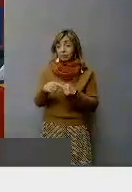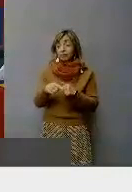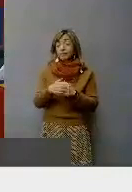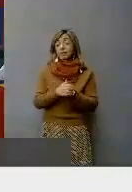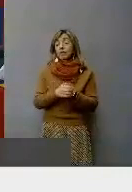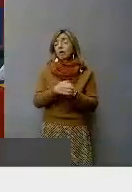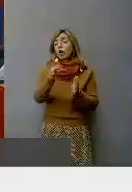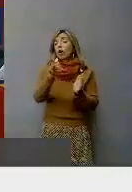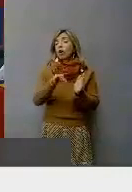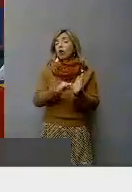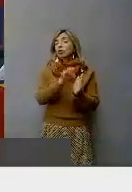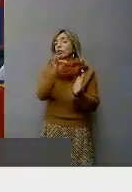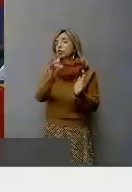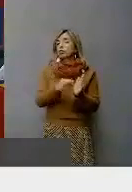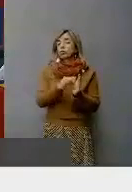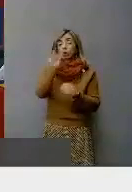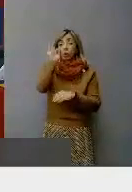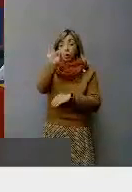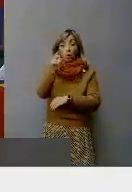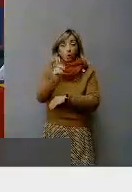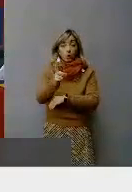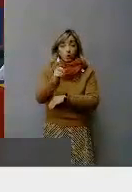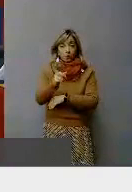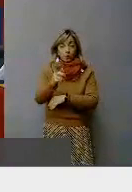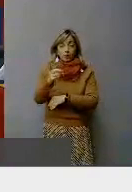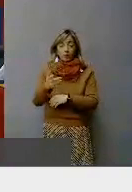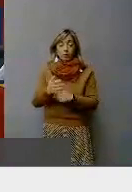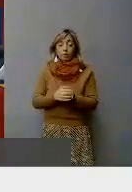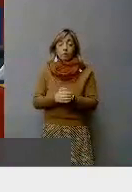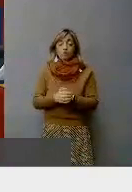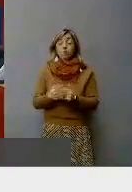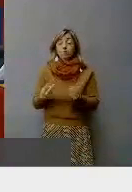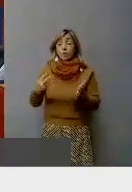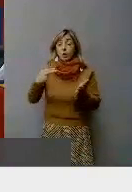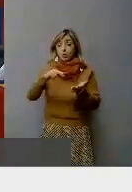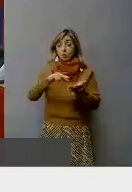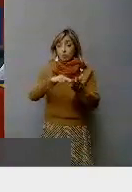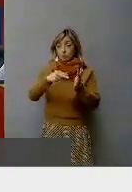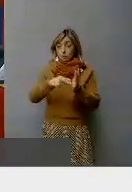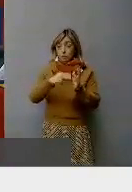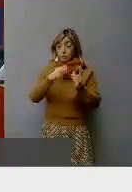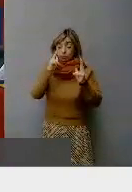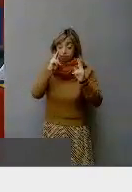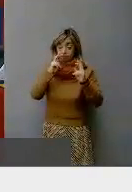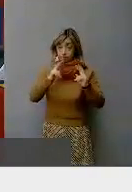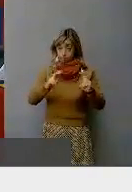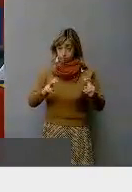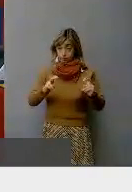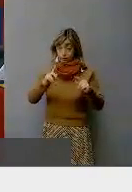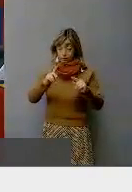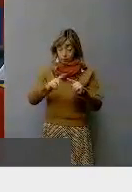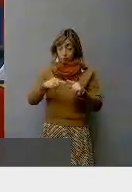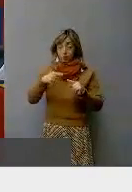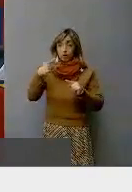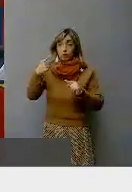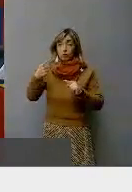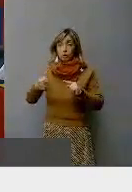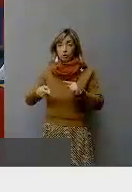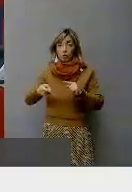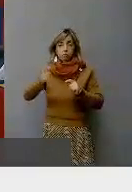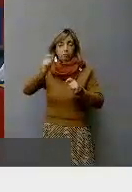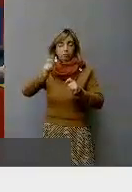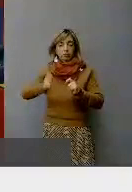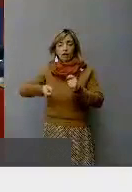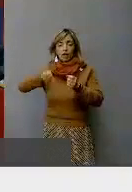e almeno immediatamente come dire dopo avviare un successivo approfondimento con l'ordine degli